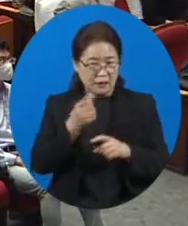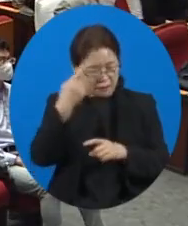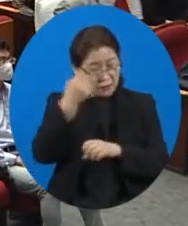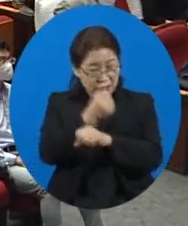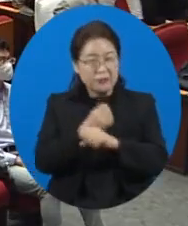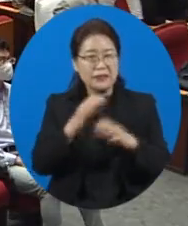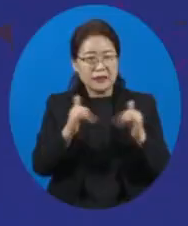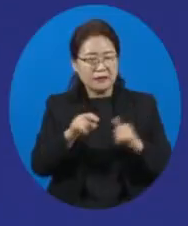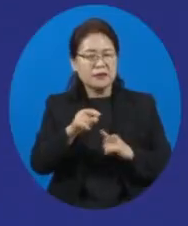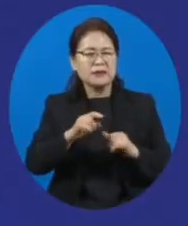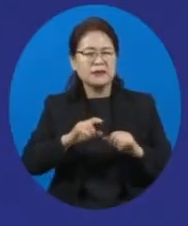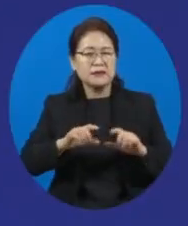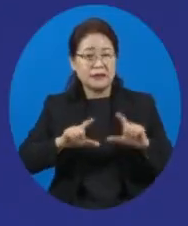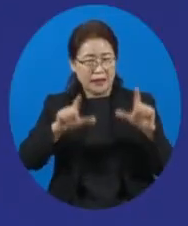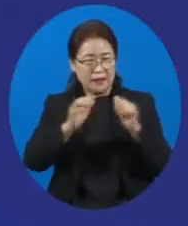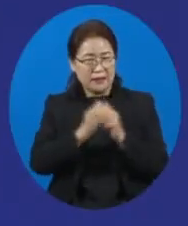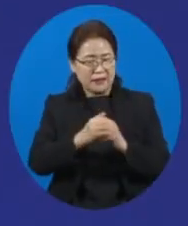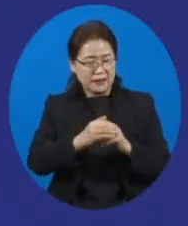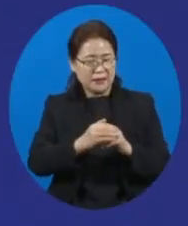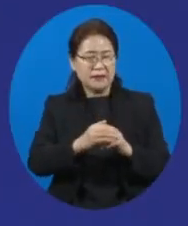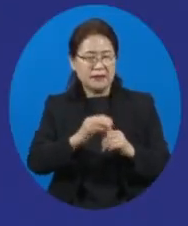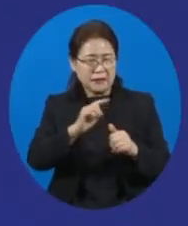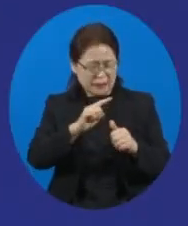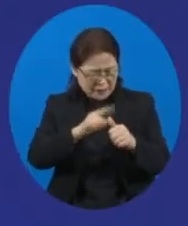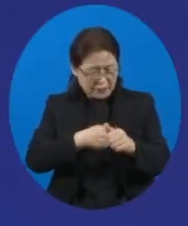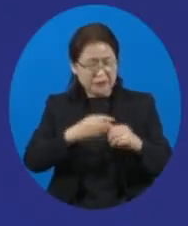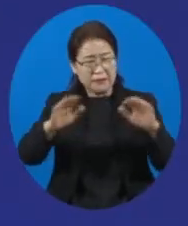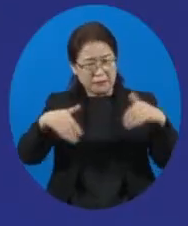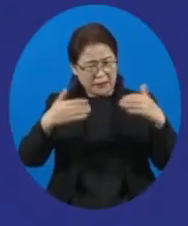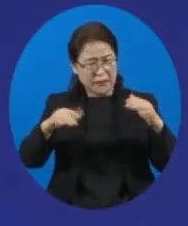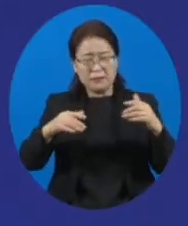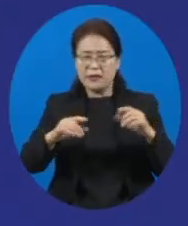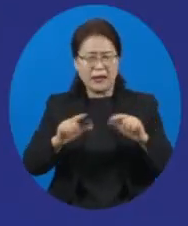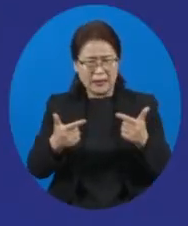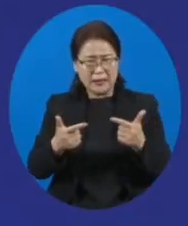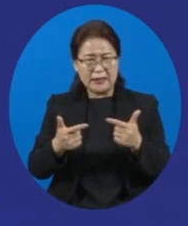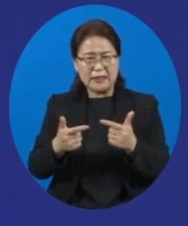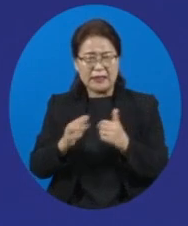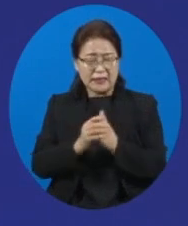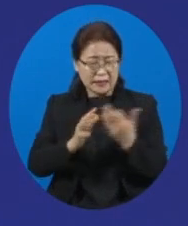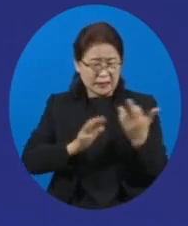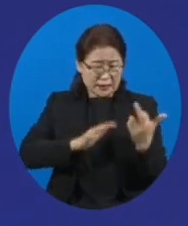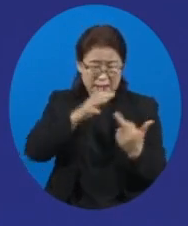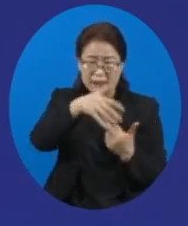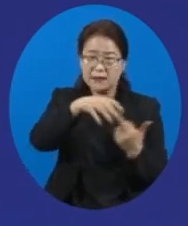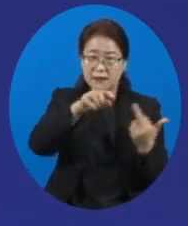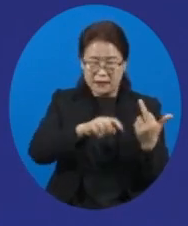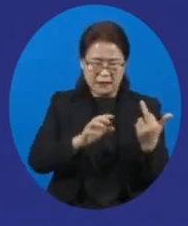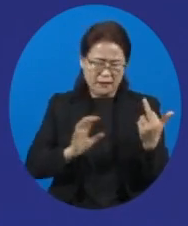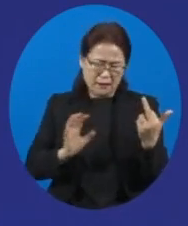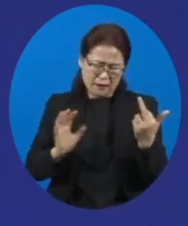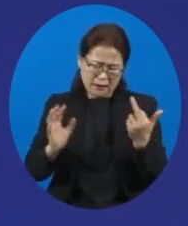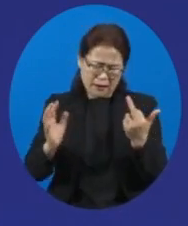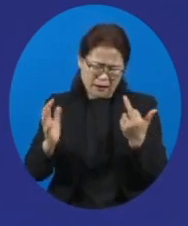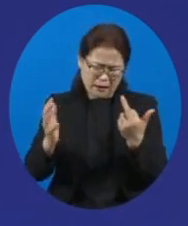때를 자연의 바람으로 해석하지 않고 에덴의 장소를 감싸고